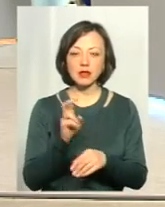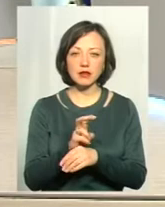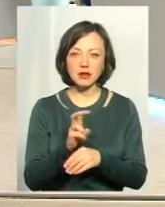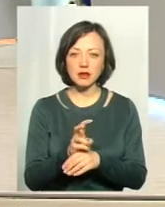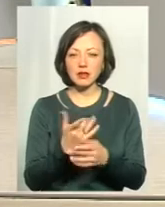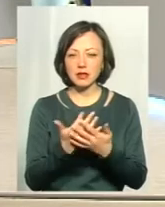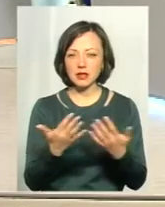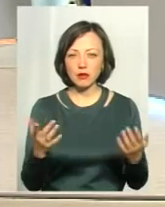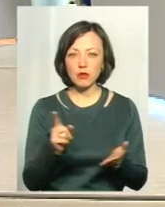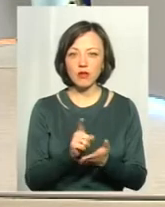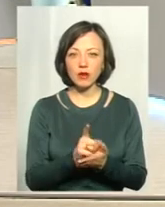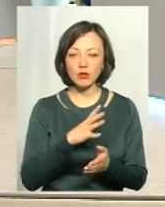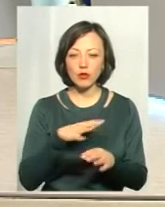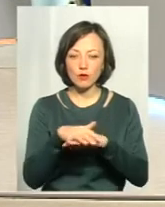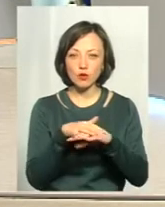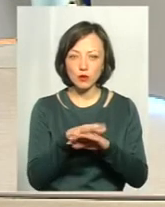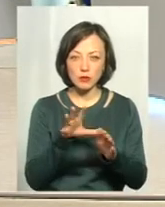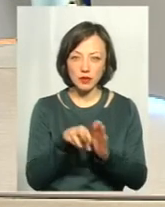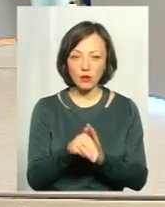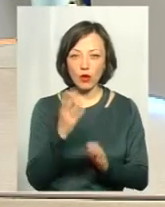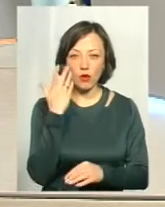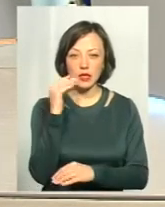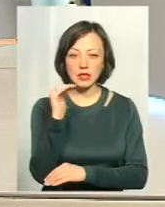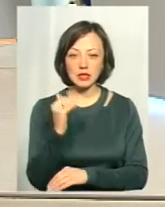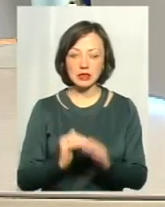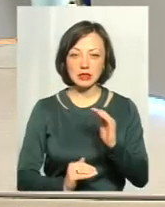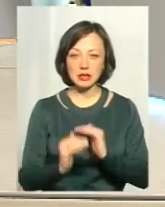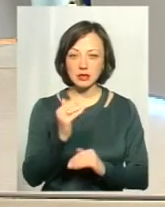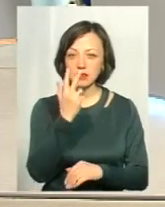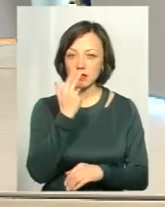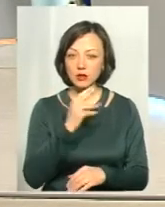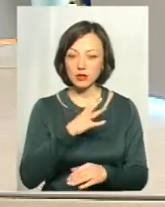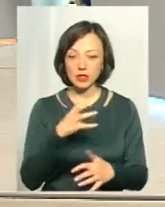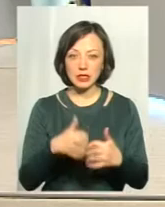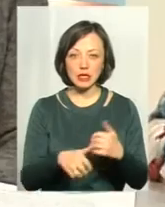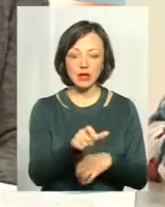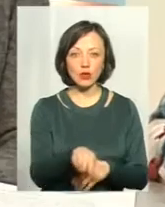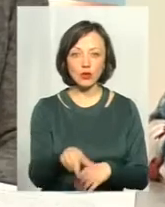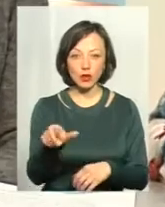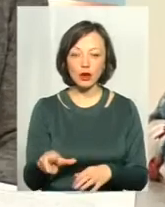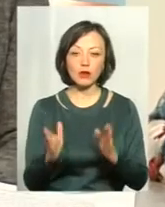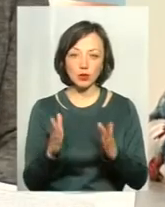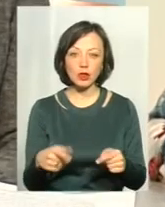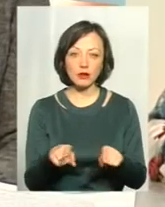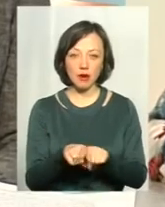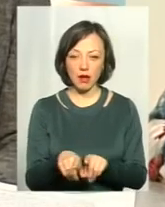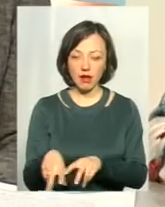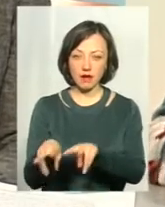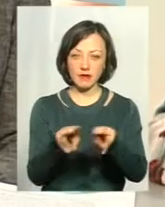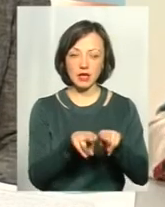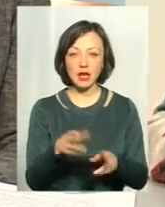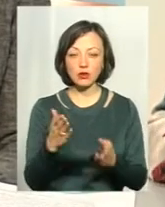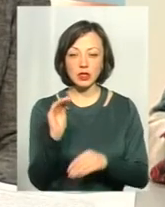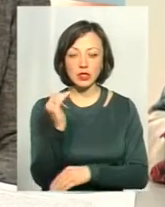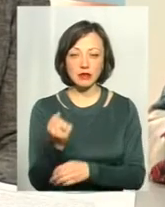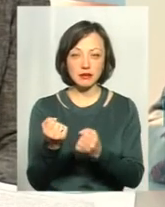качелі, каруселі. Вона повинна бути в суспільстві. Коли дитина з самого дитинства звикне бути серед людей, вона буде така сама, як всі. Якщо